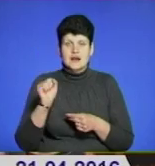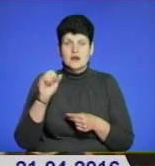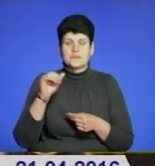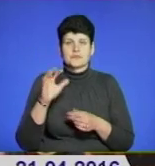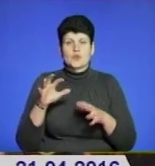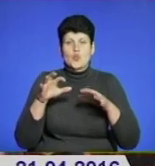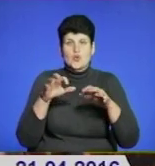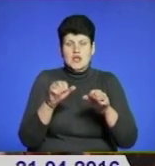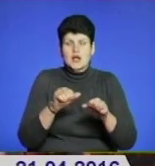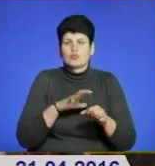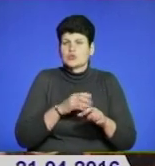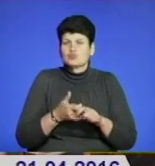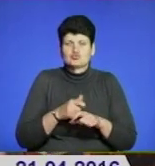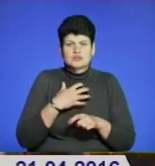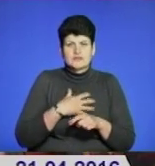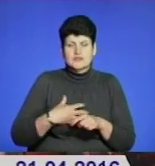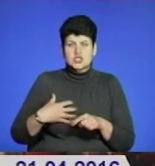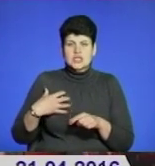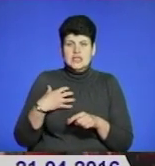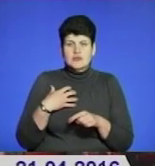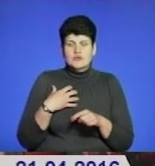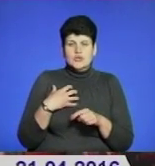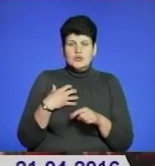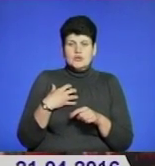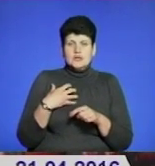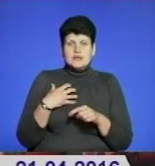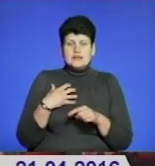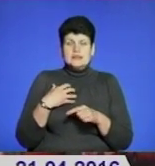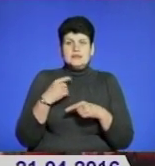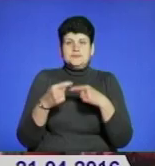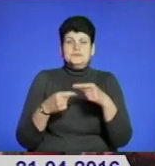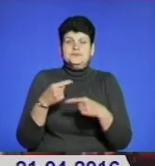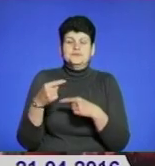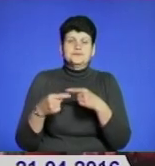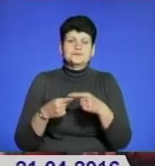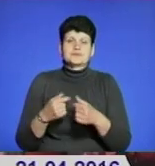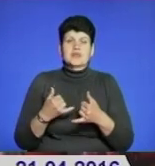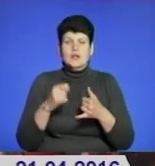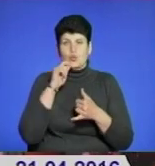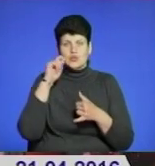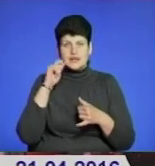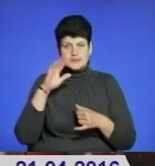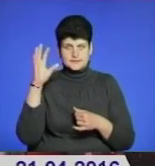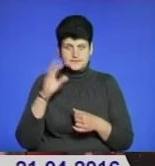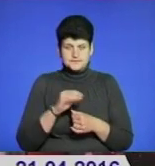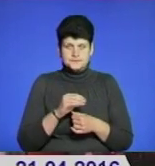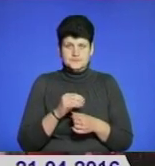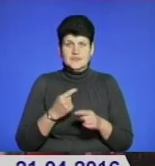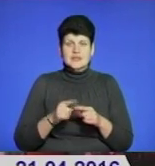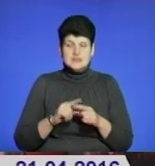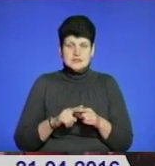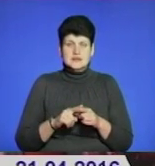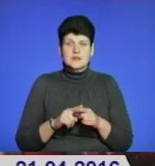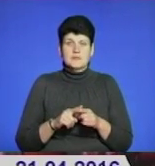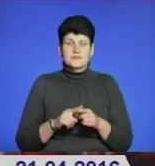була надзвичайно важливою для долі історії, для долі України загалом. Це знакова